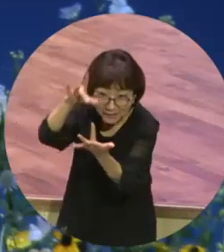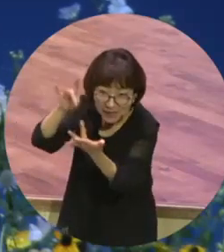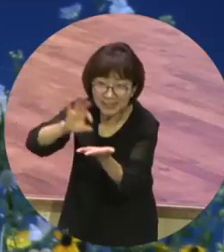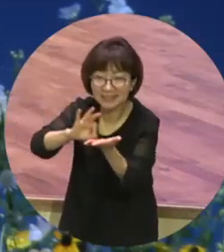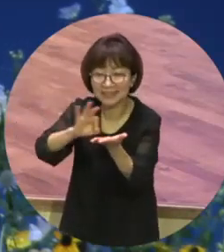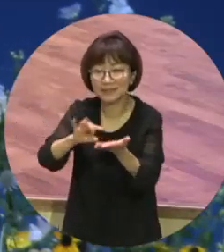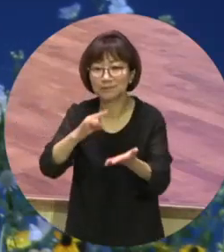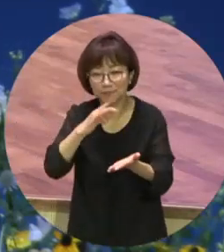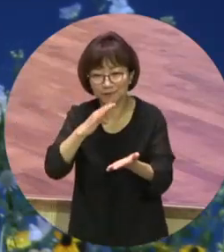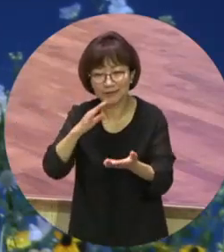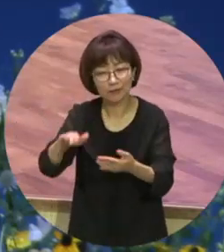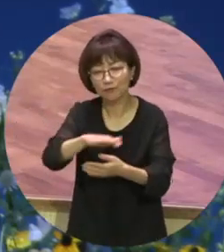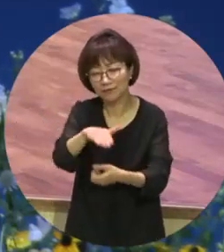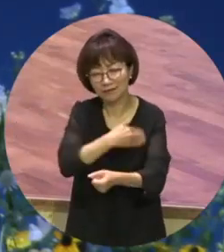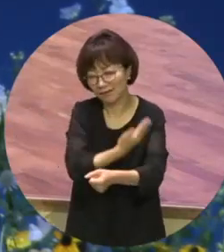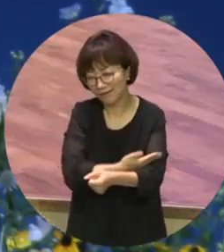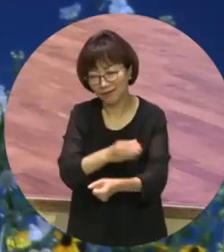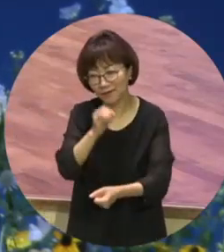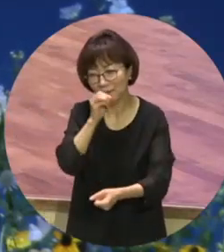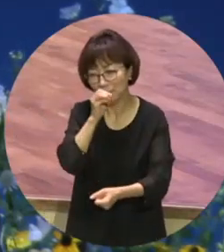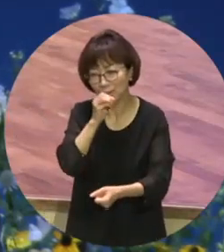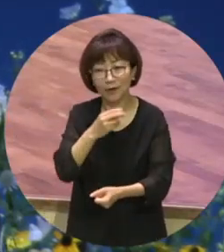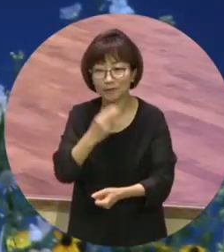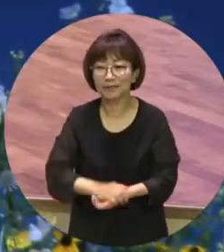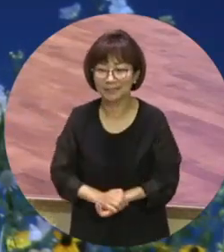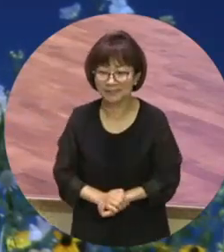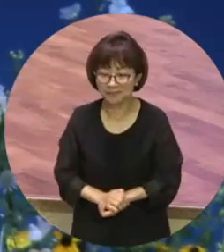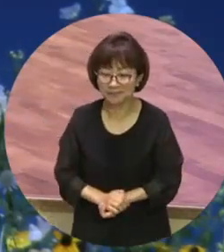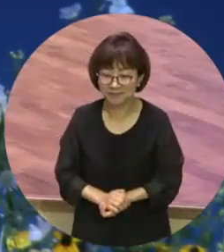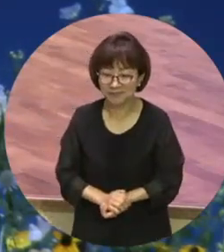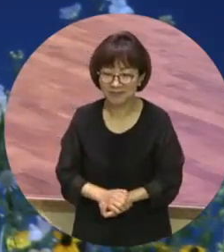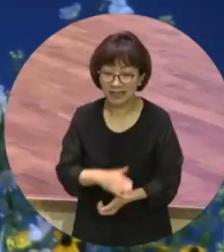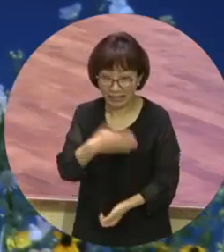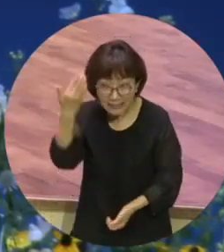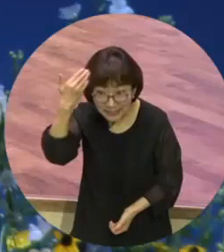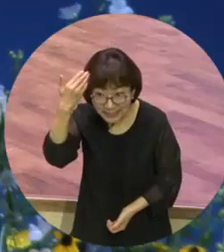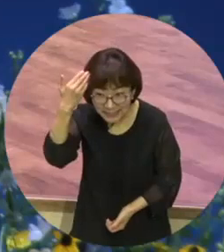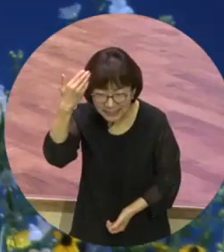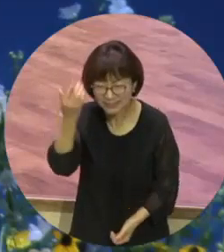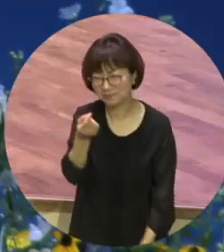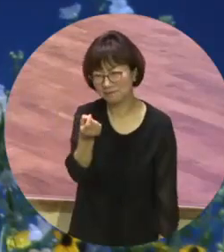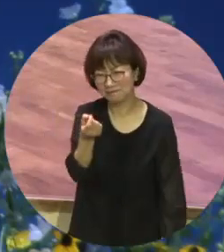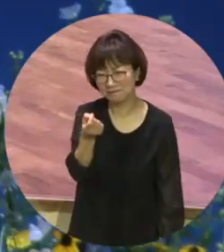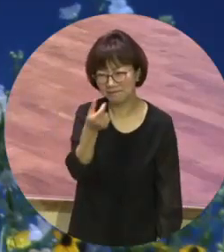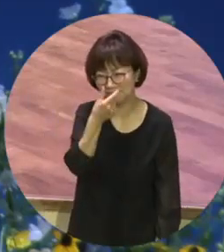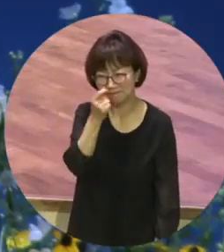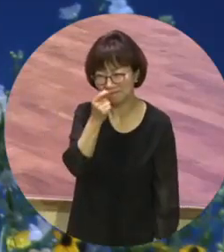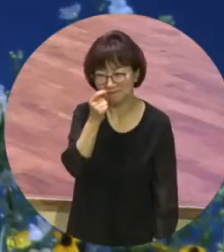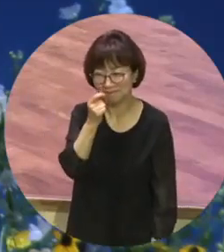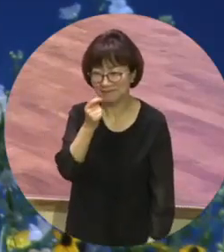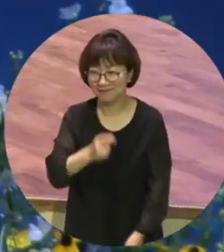무슨 우리가 능력이 있습니까? 뭘 가진 게 있어요? 뭘 아는 게 있습니까? 감히 하나님 일을